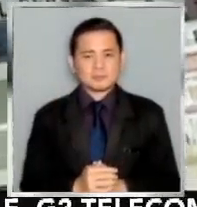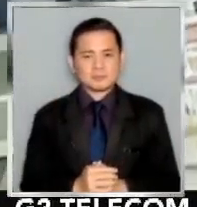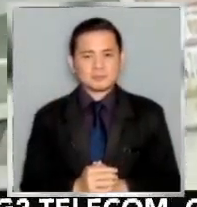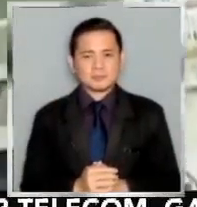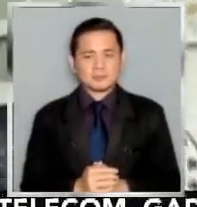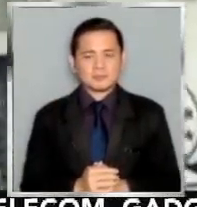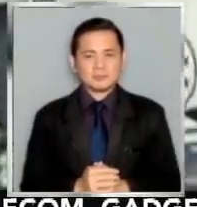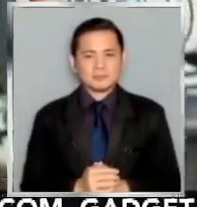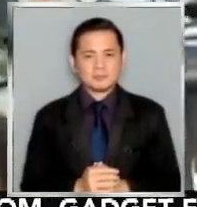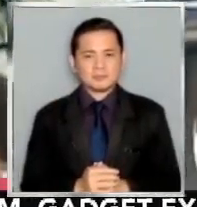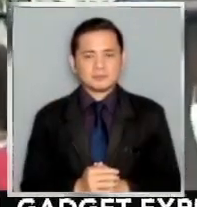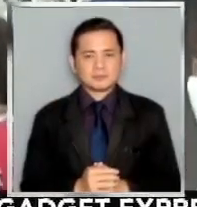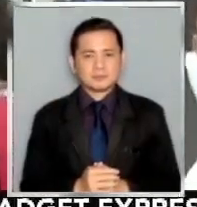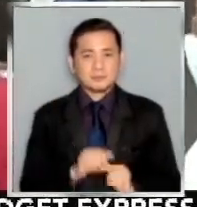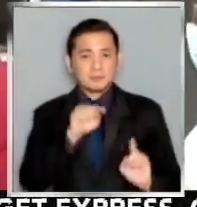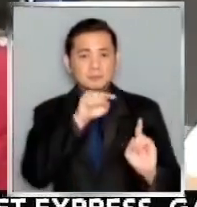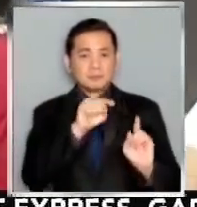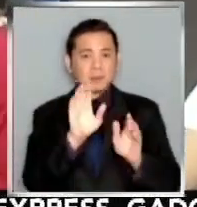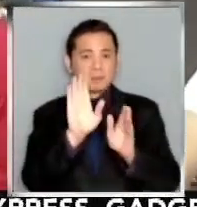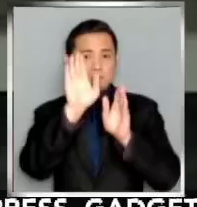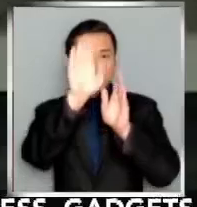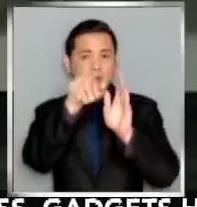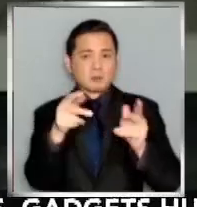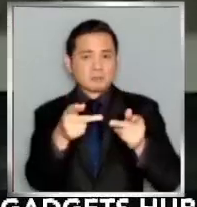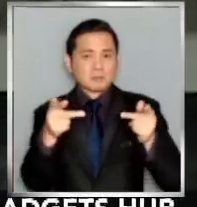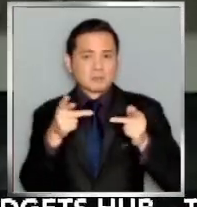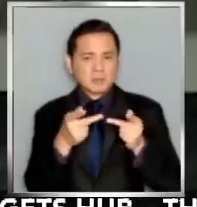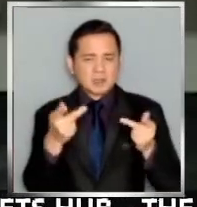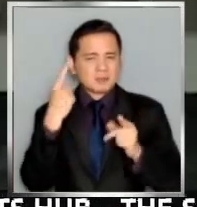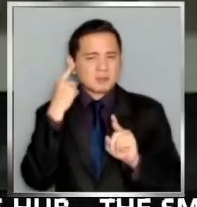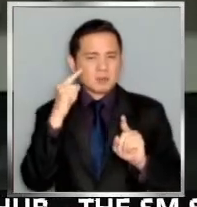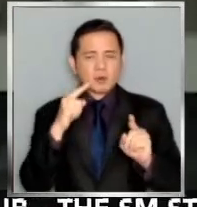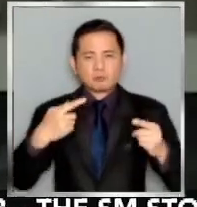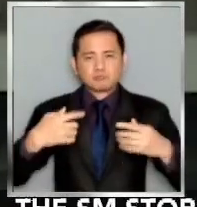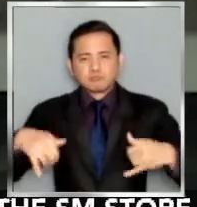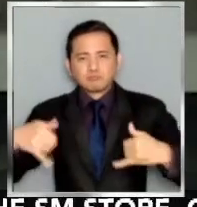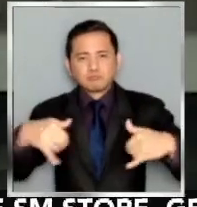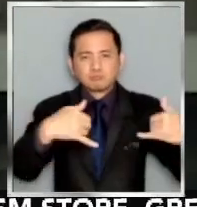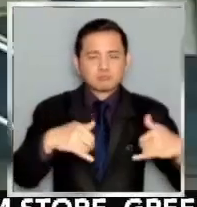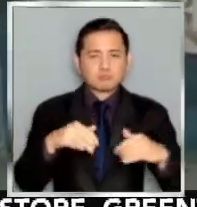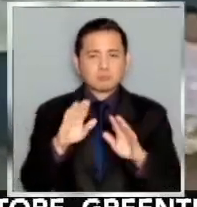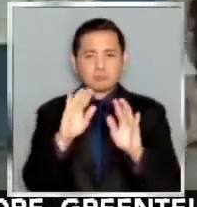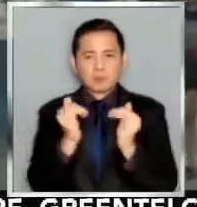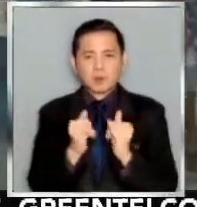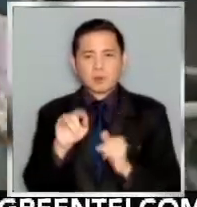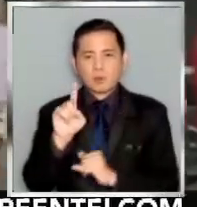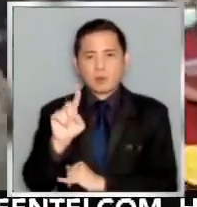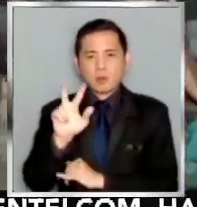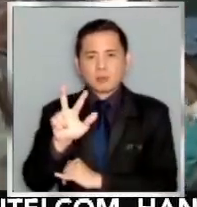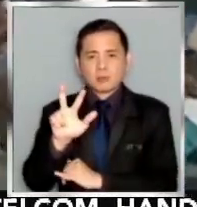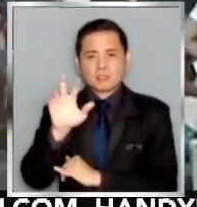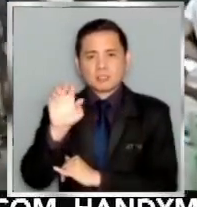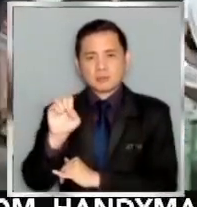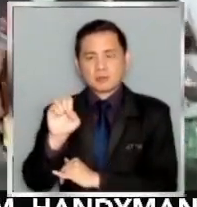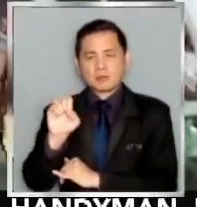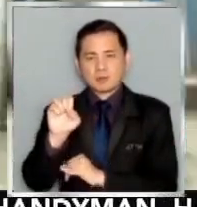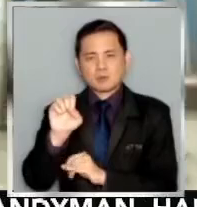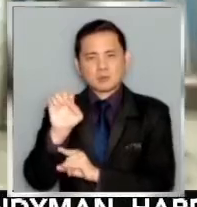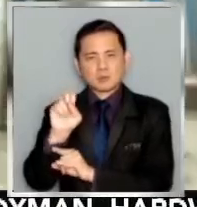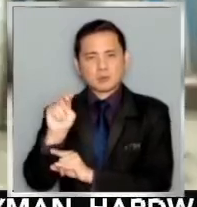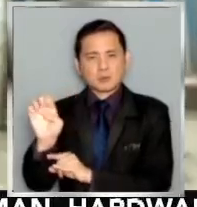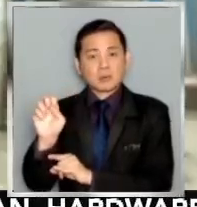Ang dapat sana'y palaro ang basketball court sa harap ng Barangay 130 Zone 11 sa District 1 ng Lungsod ng